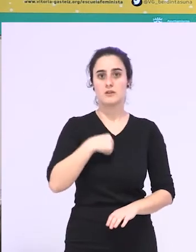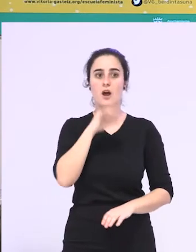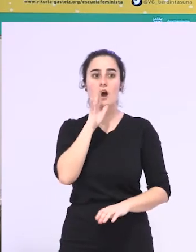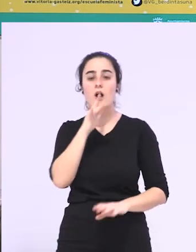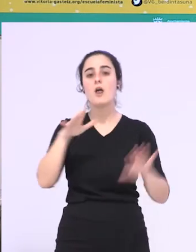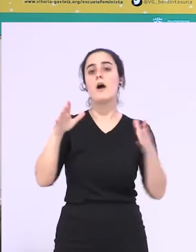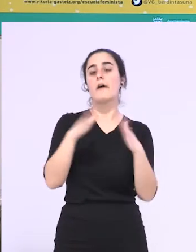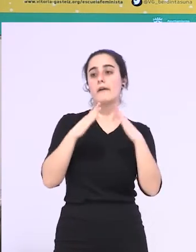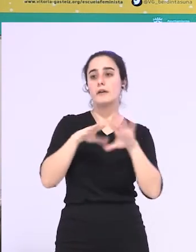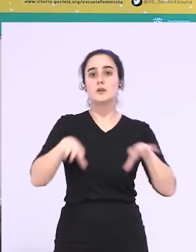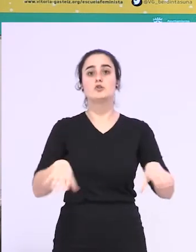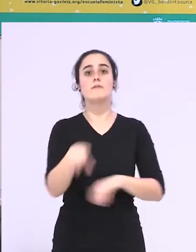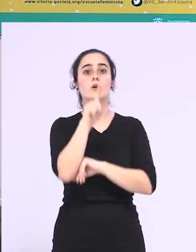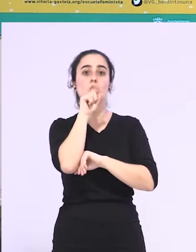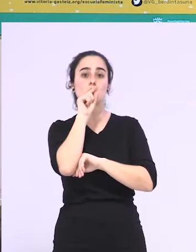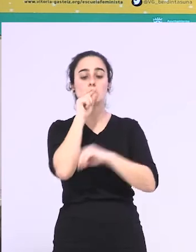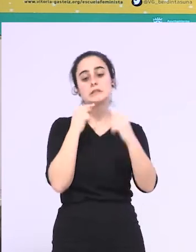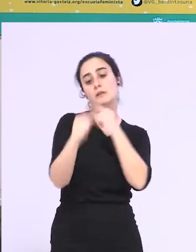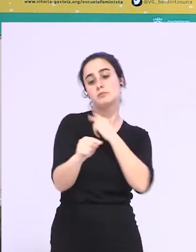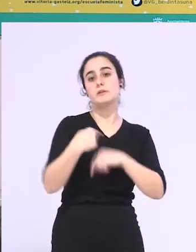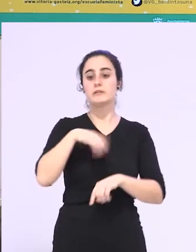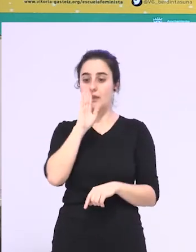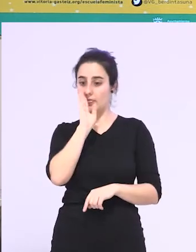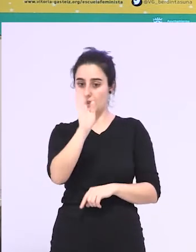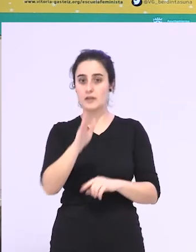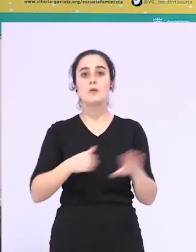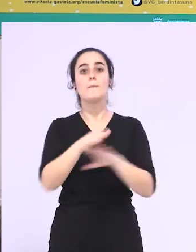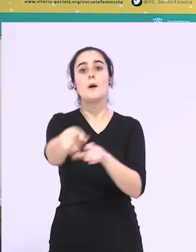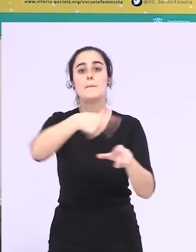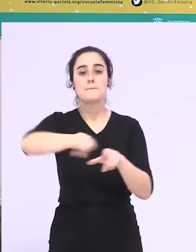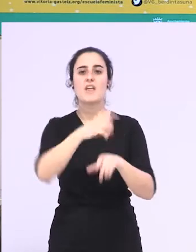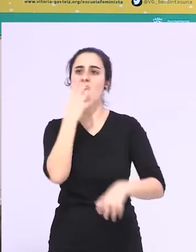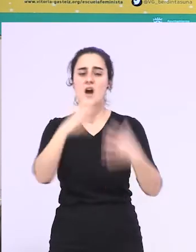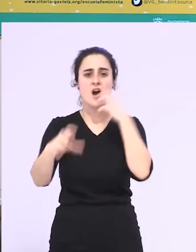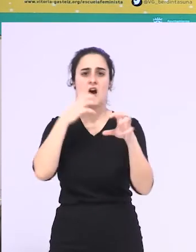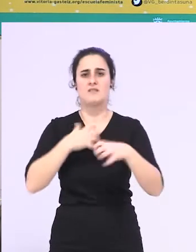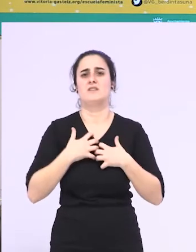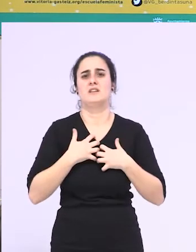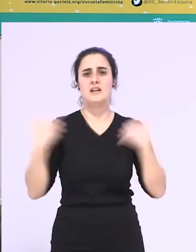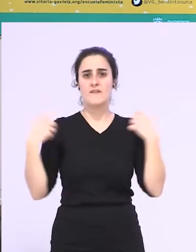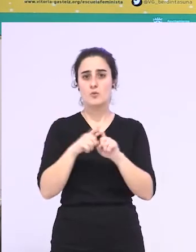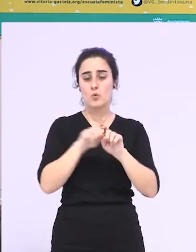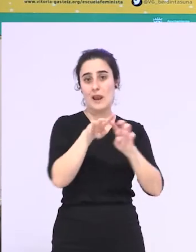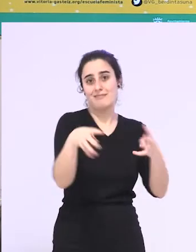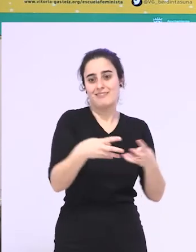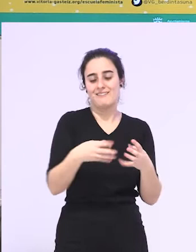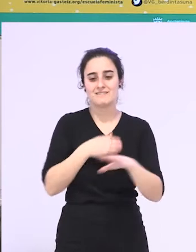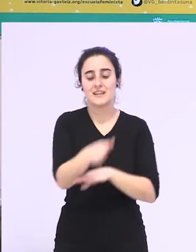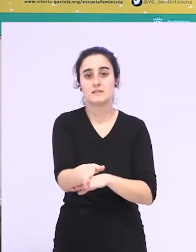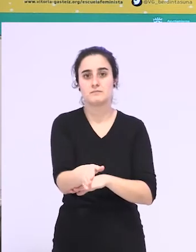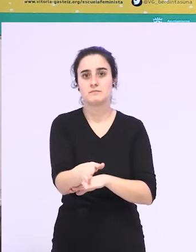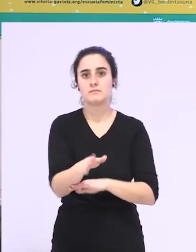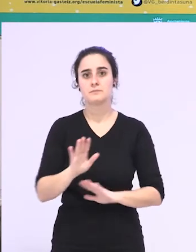txioa botatzen dut, eta bani joaia zuzenean plazara, ez? Eta horre, botako den nire amorru guztia, interneten bota dedan bezala. Ka, hor galtzen